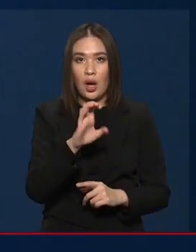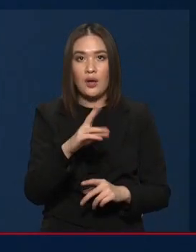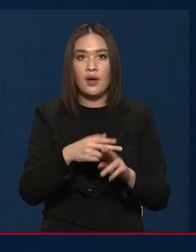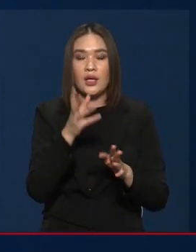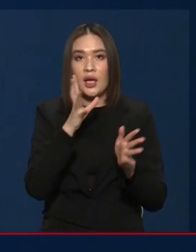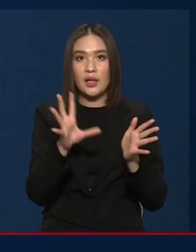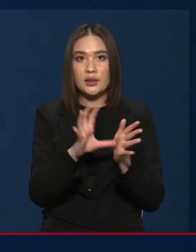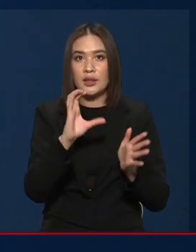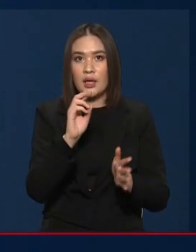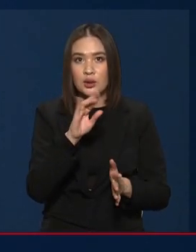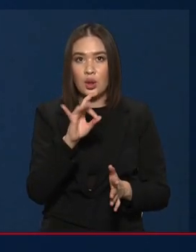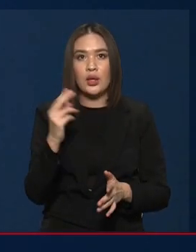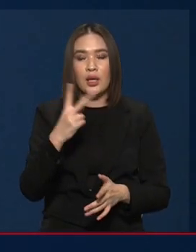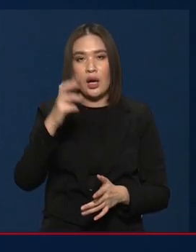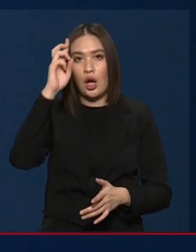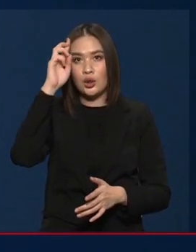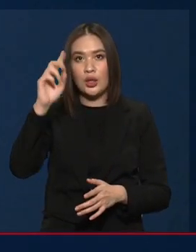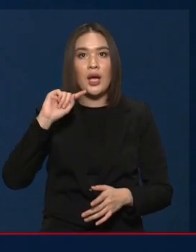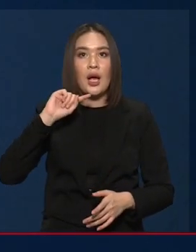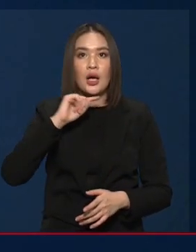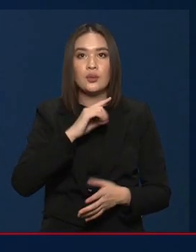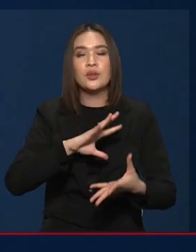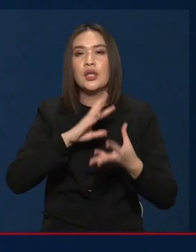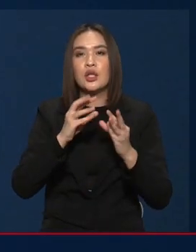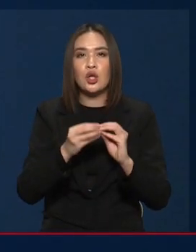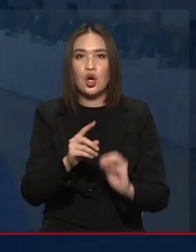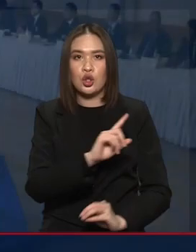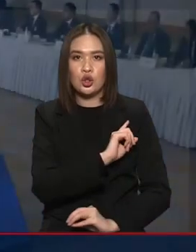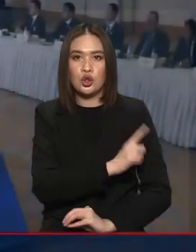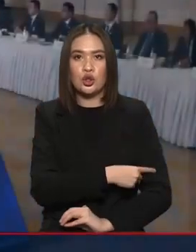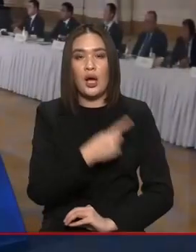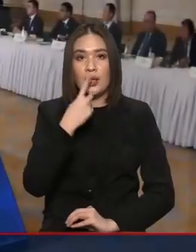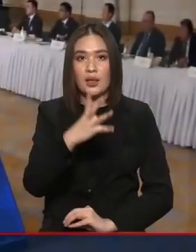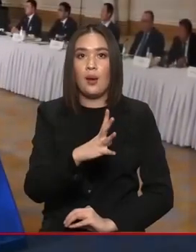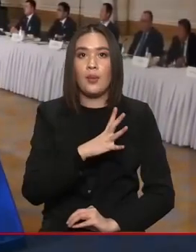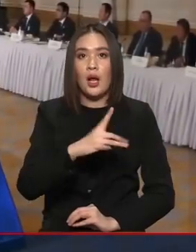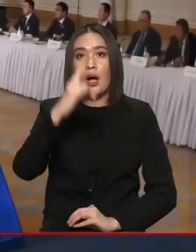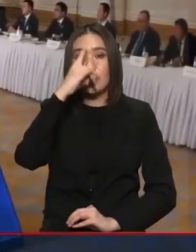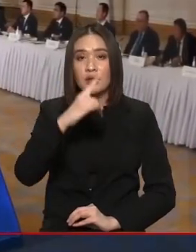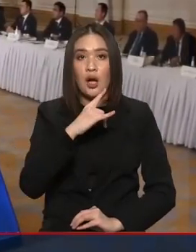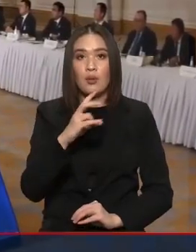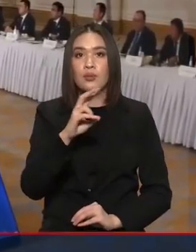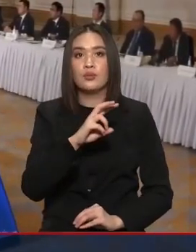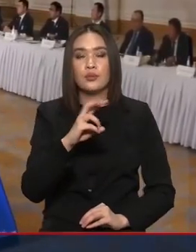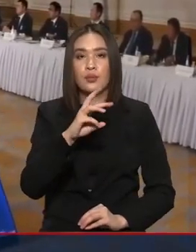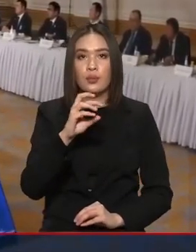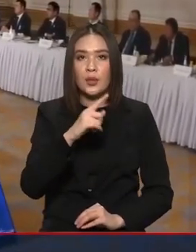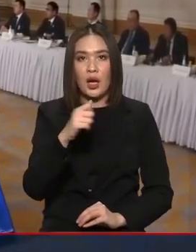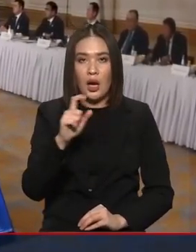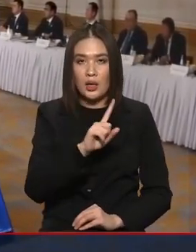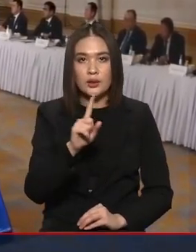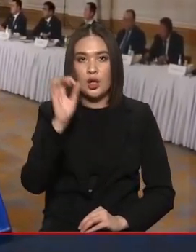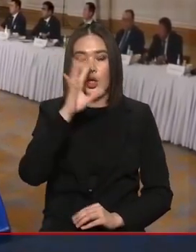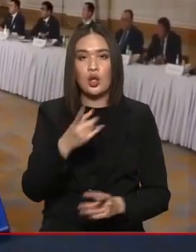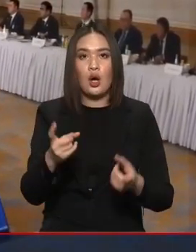энергетика секторы екі ел экономикасының негізгі қозғаушы күш саналатынын айтты. Қазақстан мұнай және газ қорын барлау